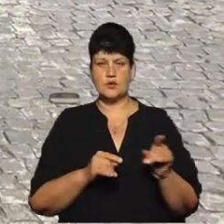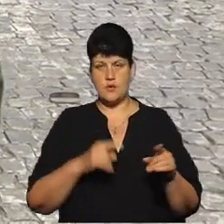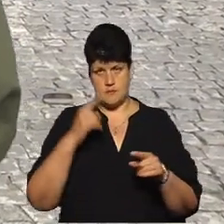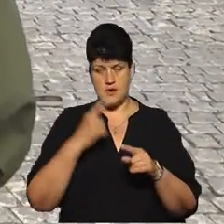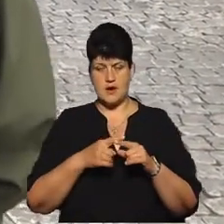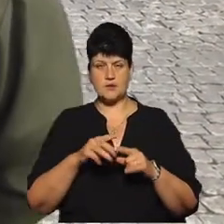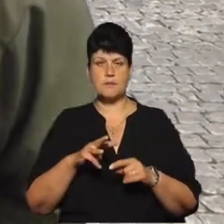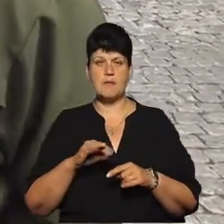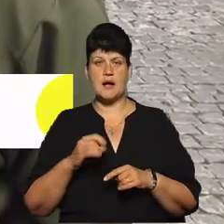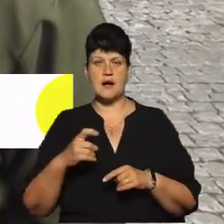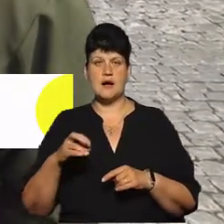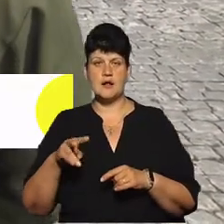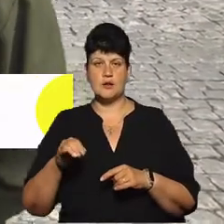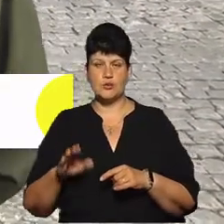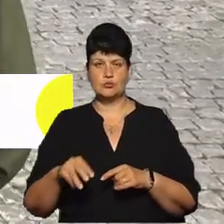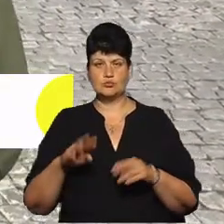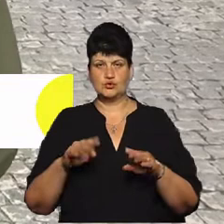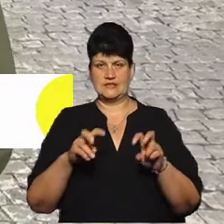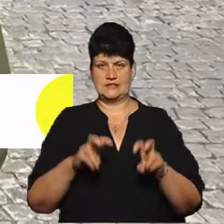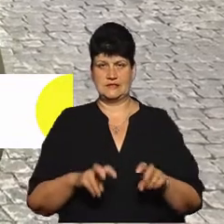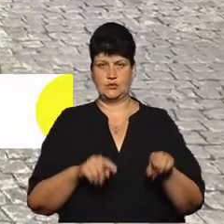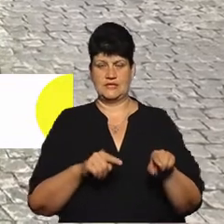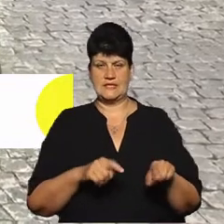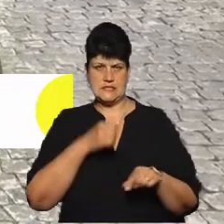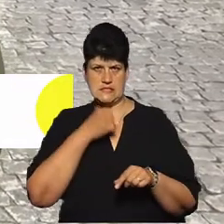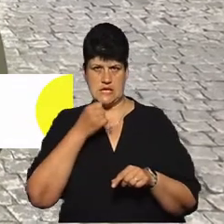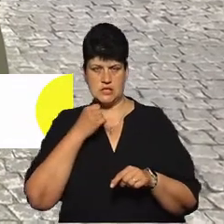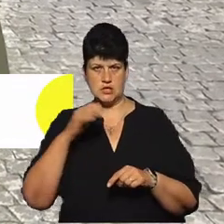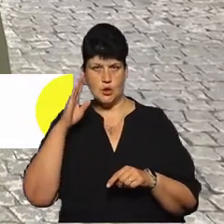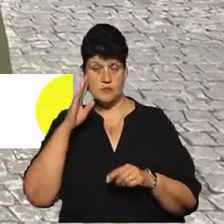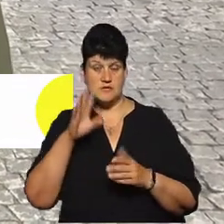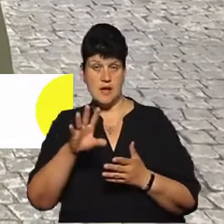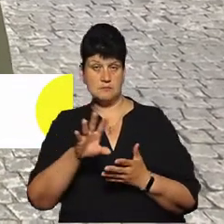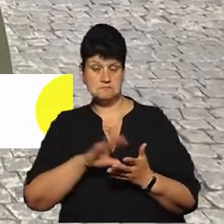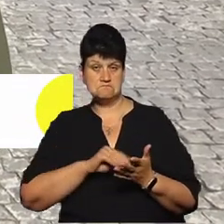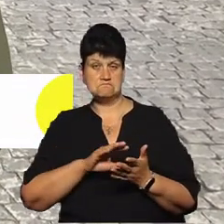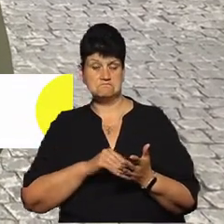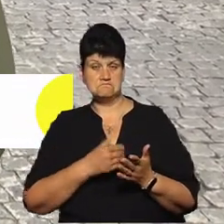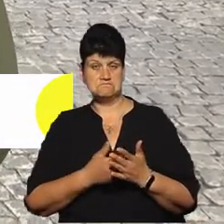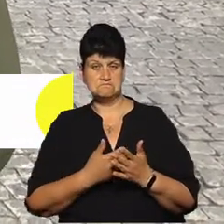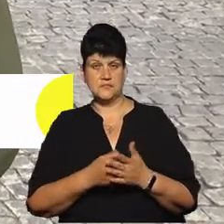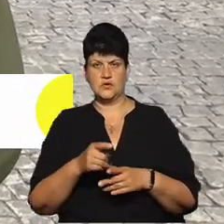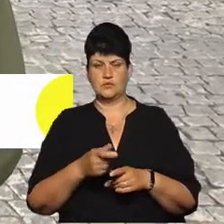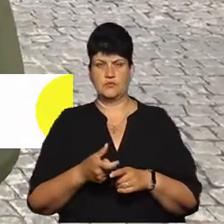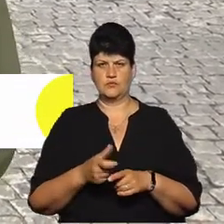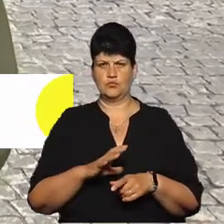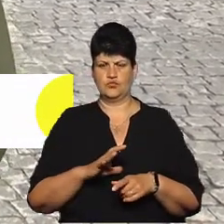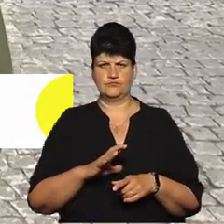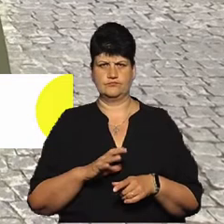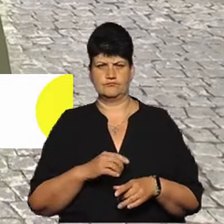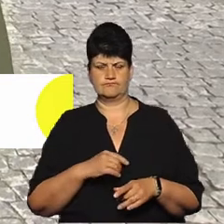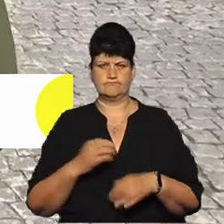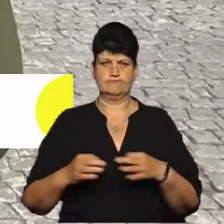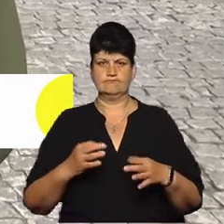Михайлом, бути тут, сидів в них, бо старші хлопці, так я від них брав приклад. І такий особливо, він такий дуже запальний був, він